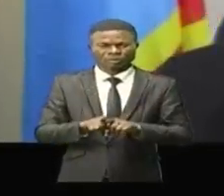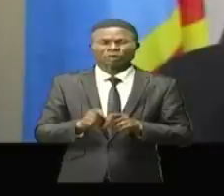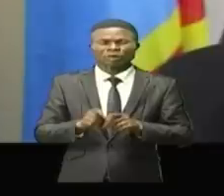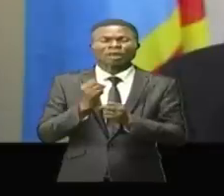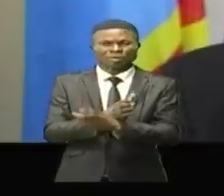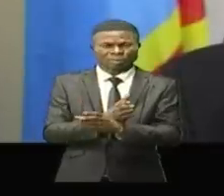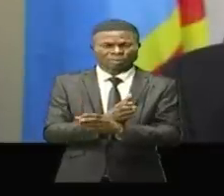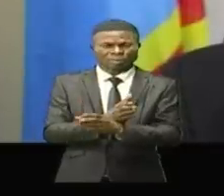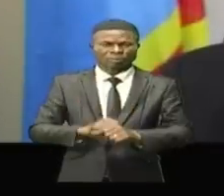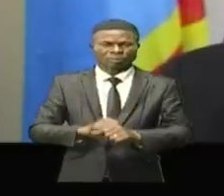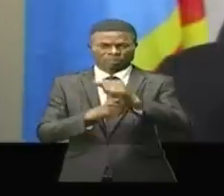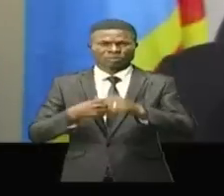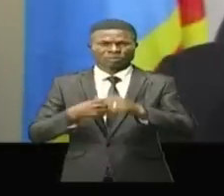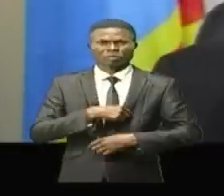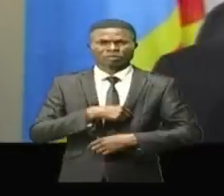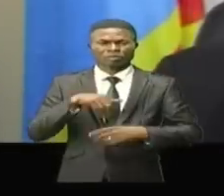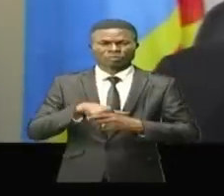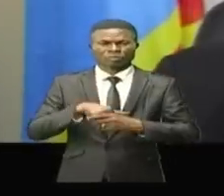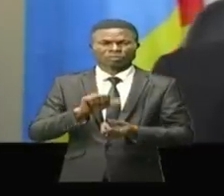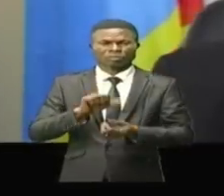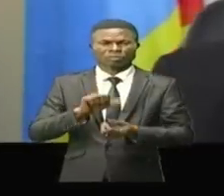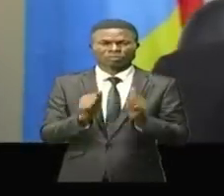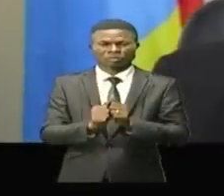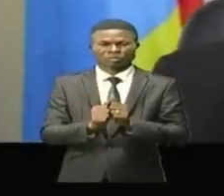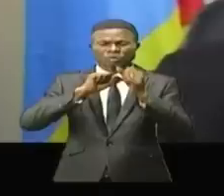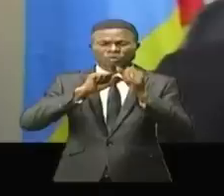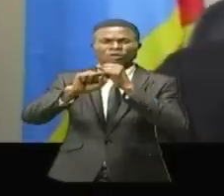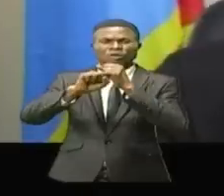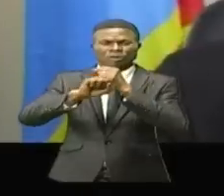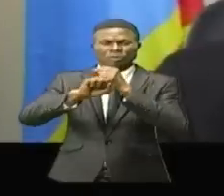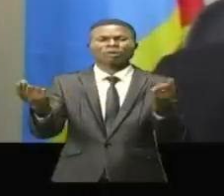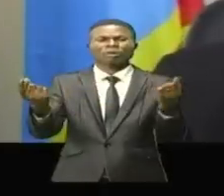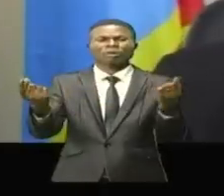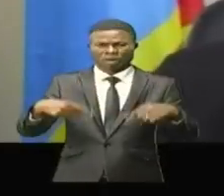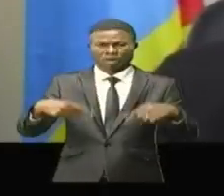nous accompagner dans le cadre des sensibilisations lorsqu'il y aura